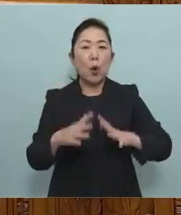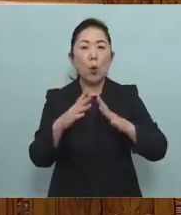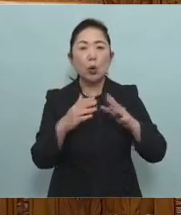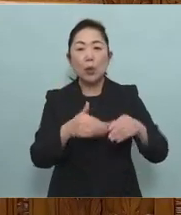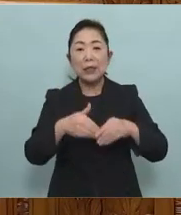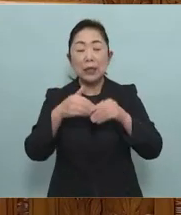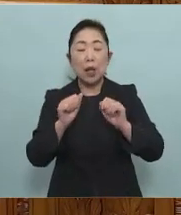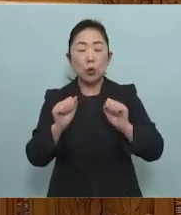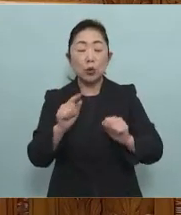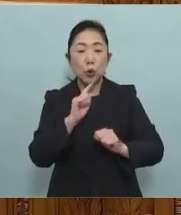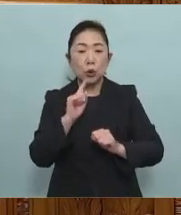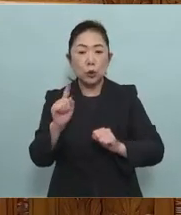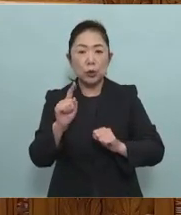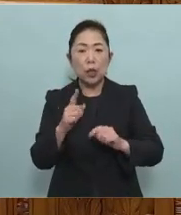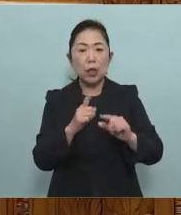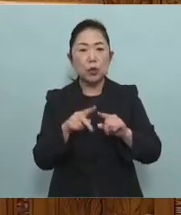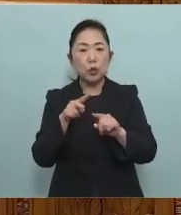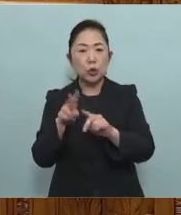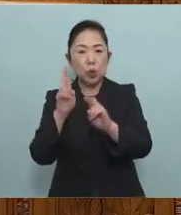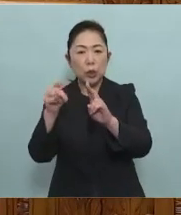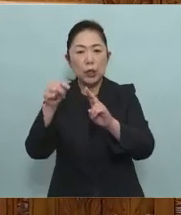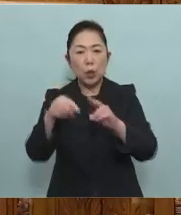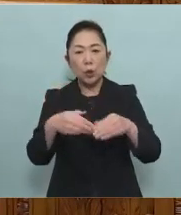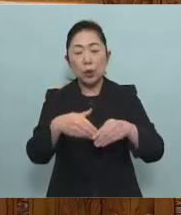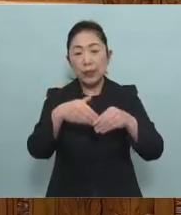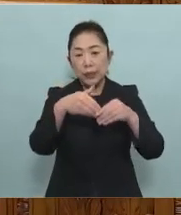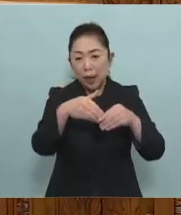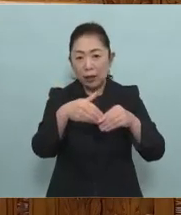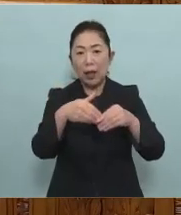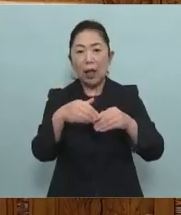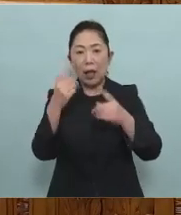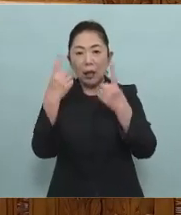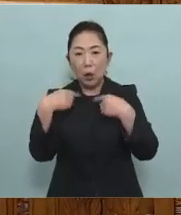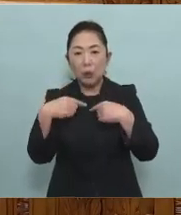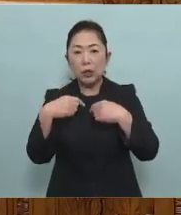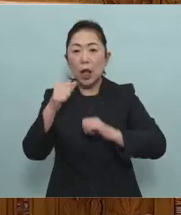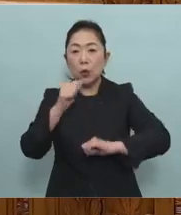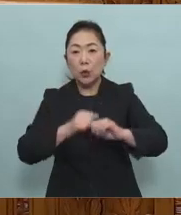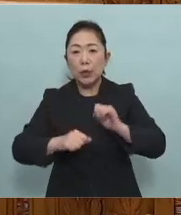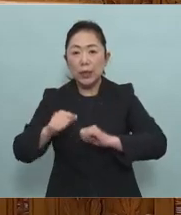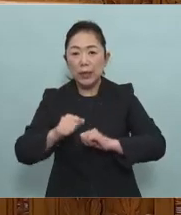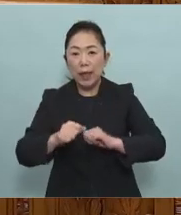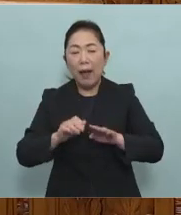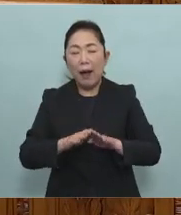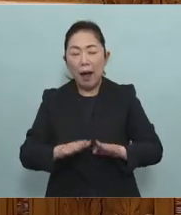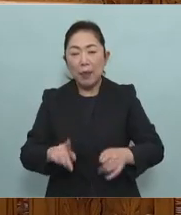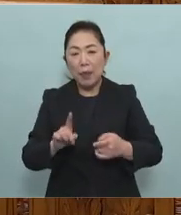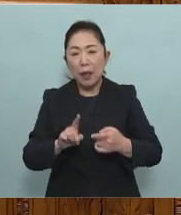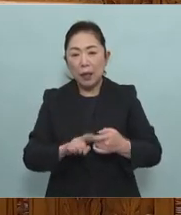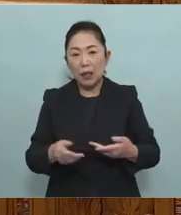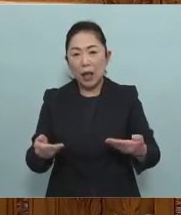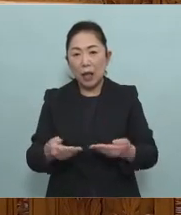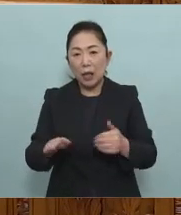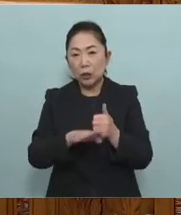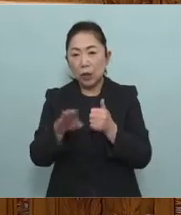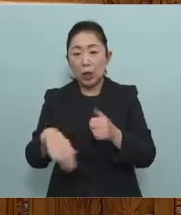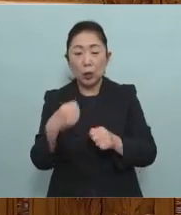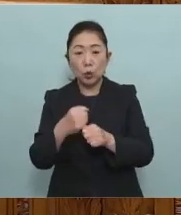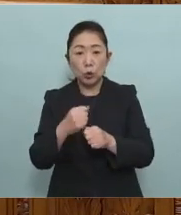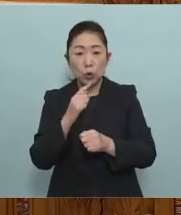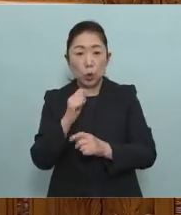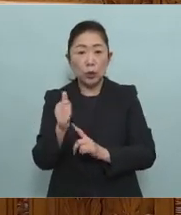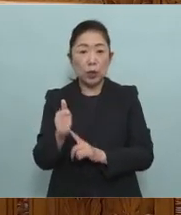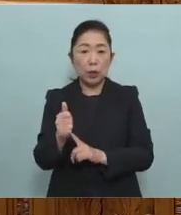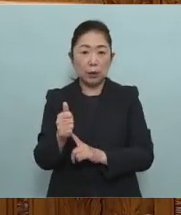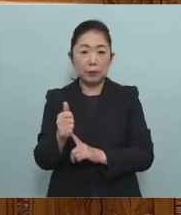える中で、中小企業における賃上げや個人がフリーランスとして安定的に働ける環境を作るとおっしゃいました